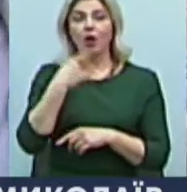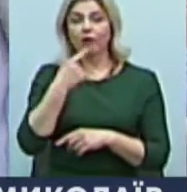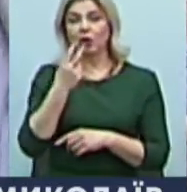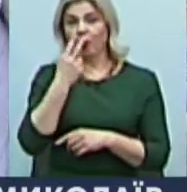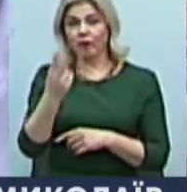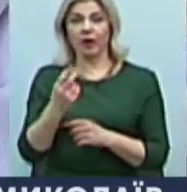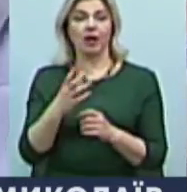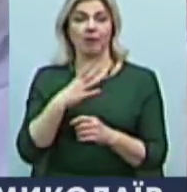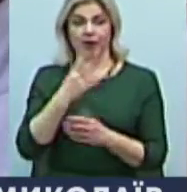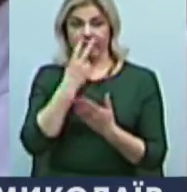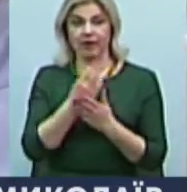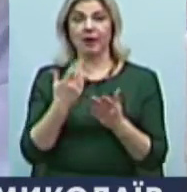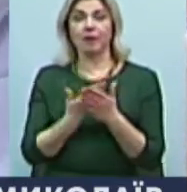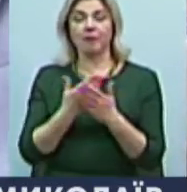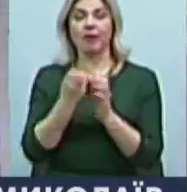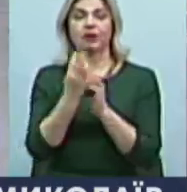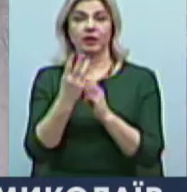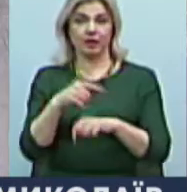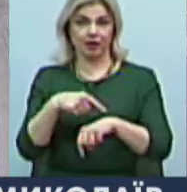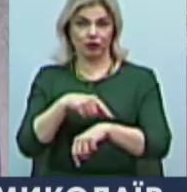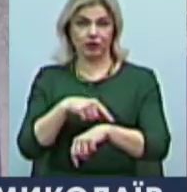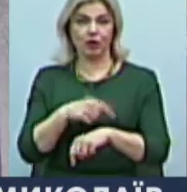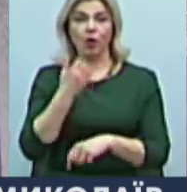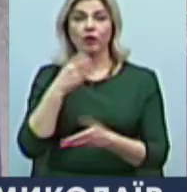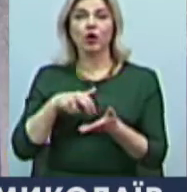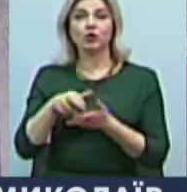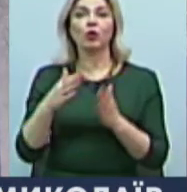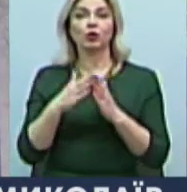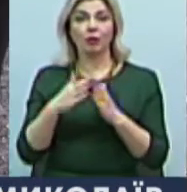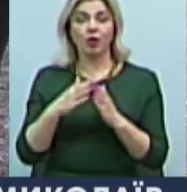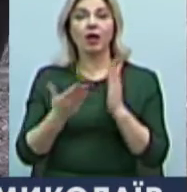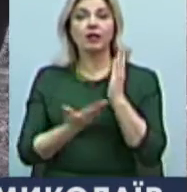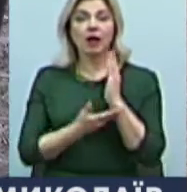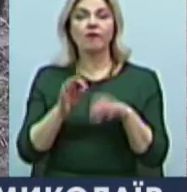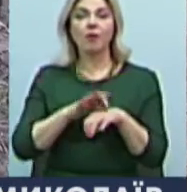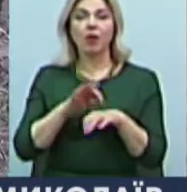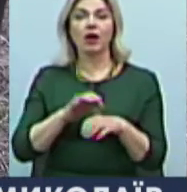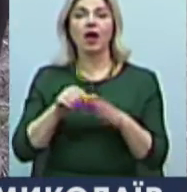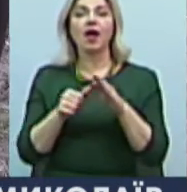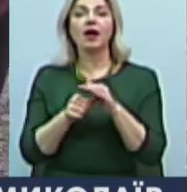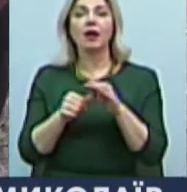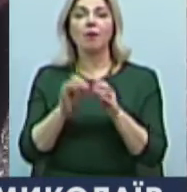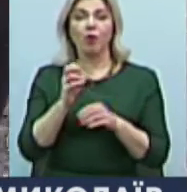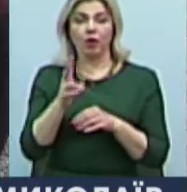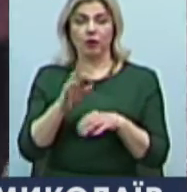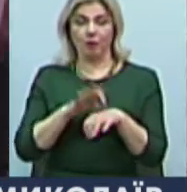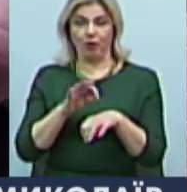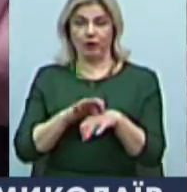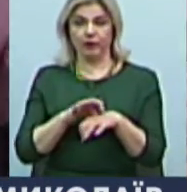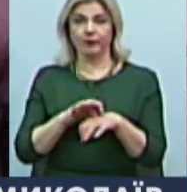близько 13-ї, коли йшов додому. Воно хворе грибком захворювання. Тому що цей грибок, він